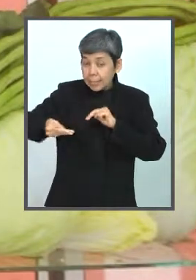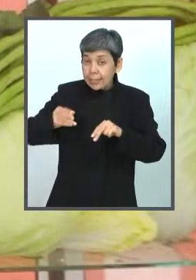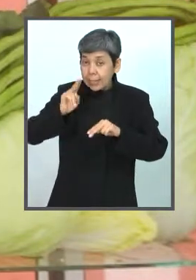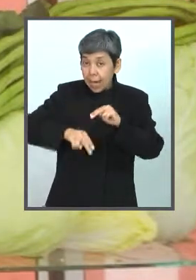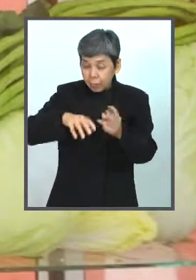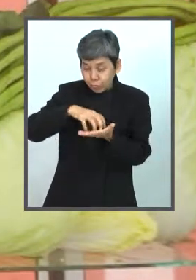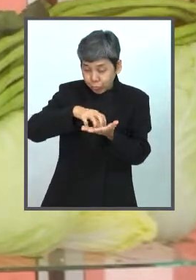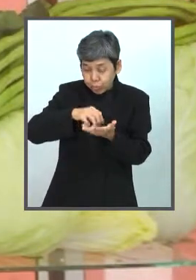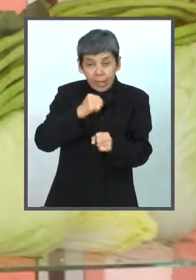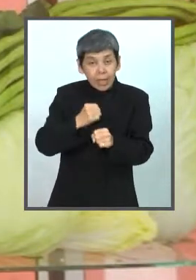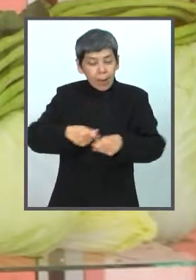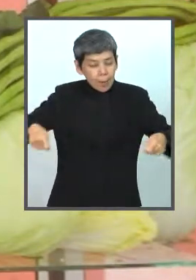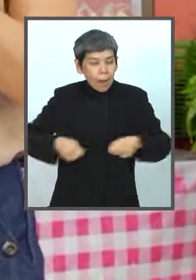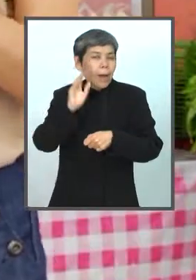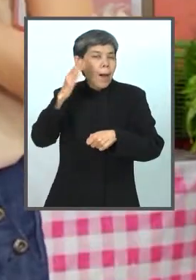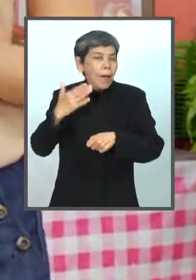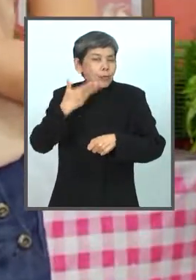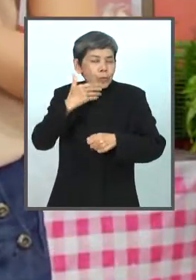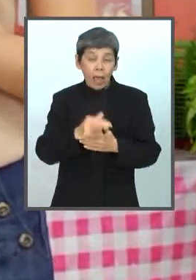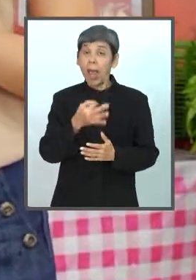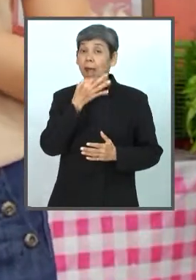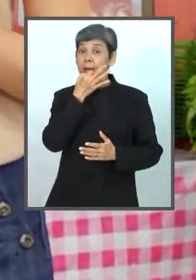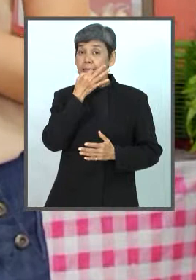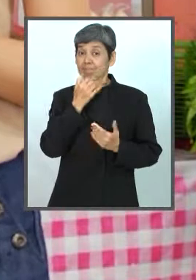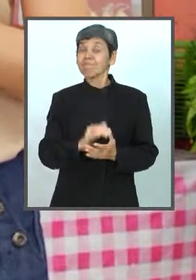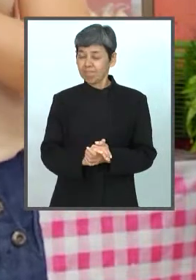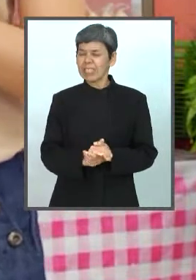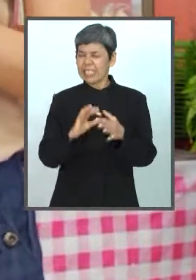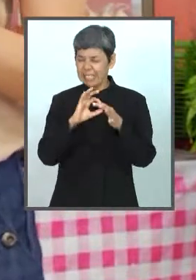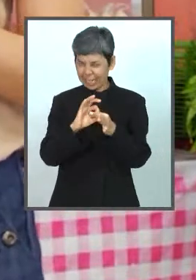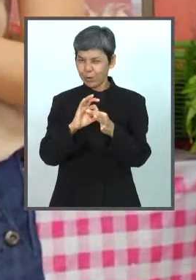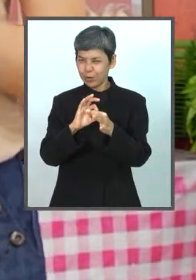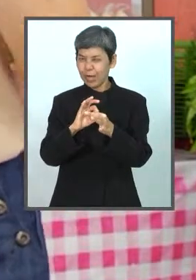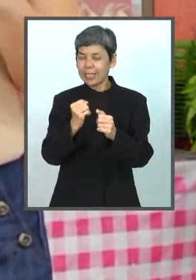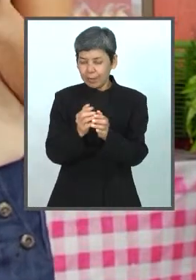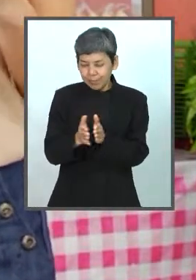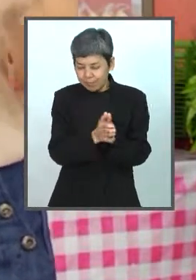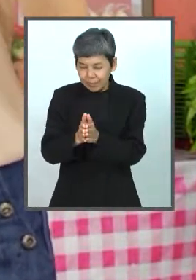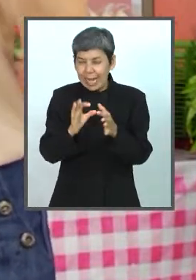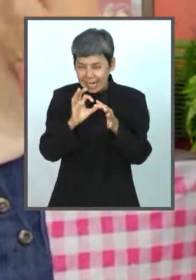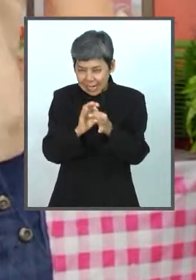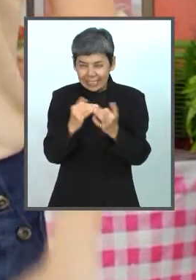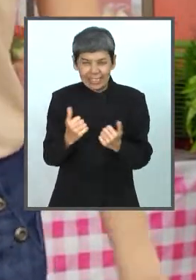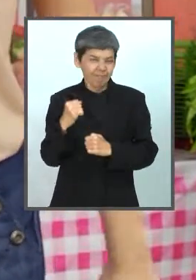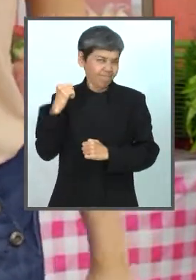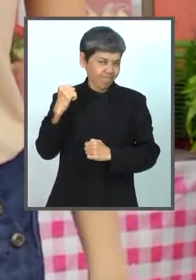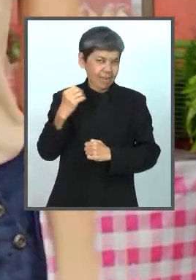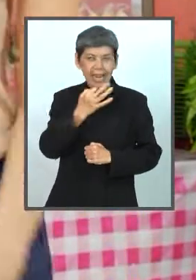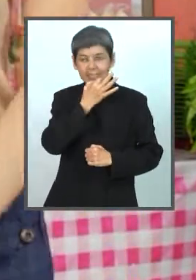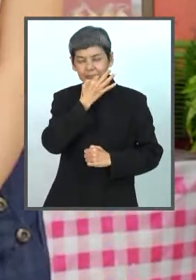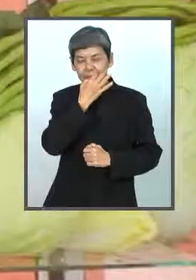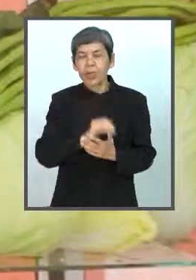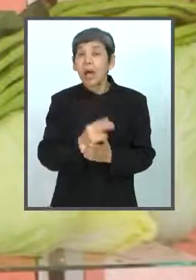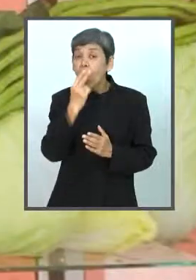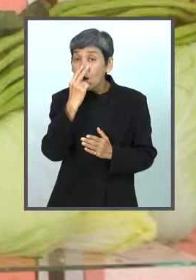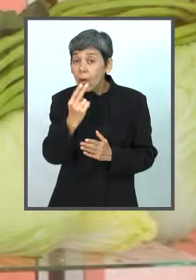วแล้วก็ผัดกระเพรานะคะและอาชีพที่น่าสนใจของเราในวันนี้จะต้องเกี่ยวข้องกับการทำอาหารอย่างแน่นอนในช่วงนักสู้มืออาชีพ